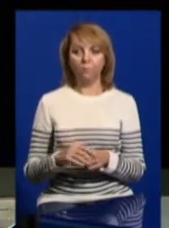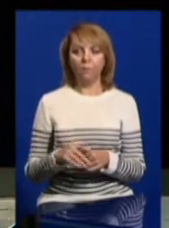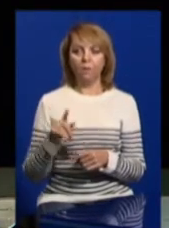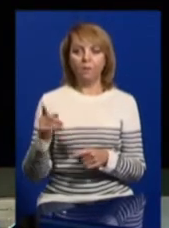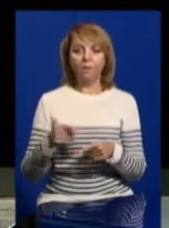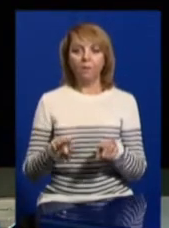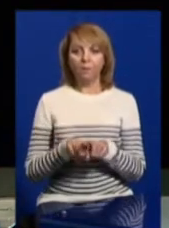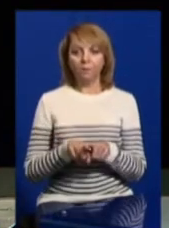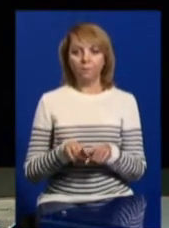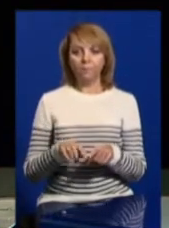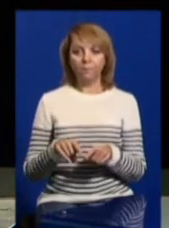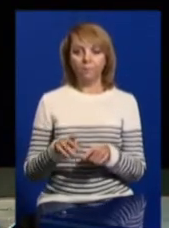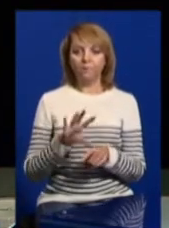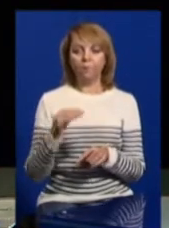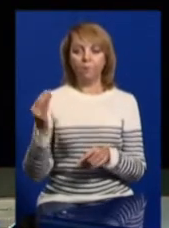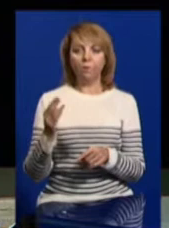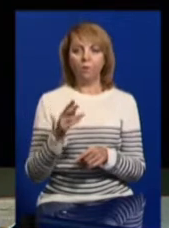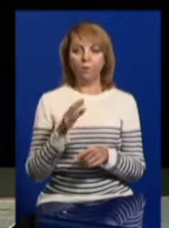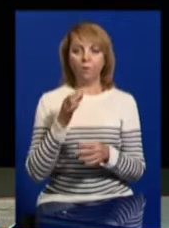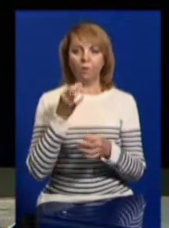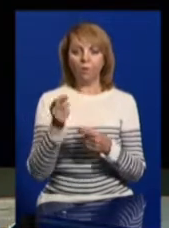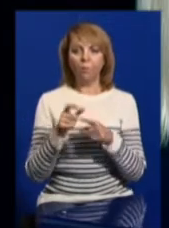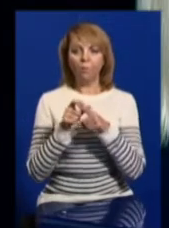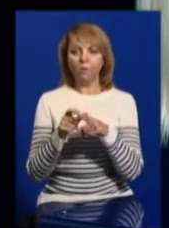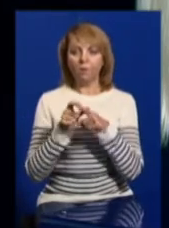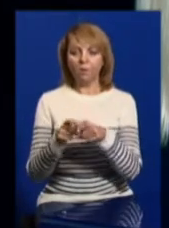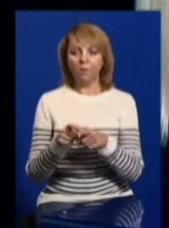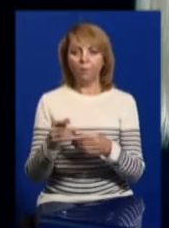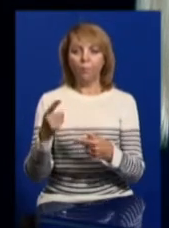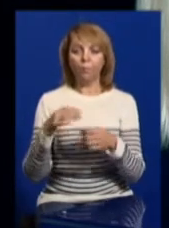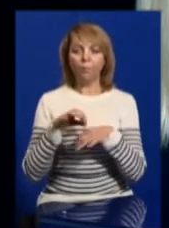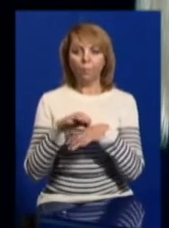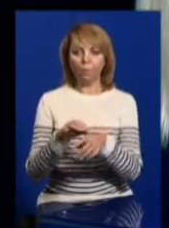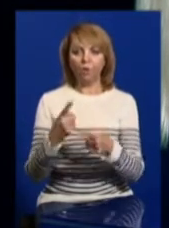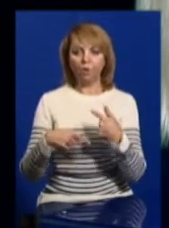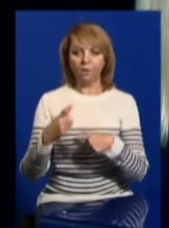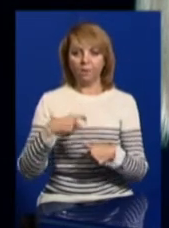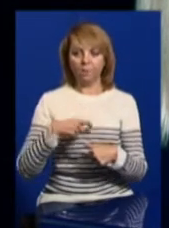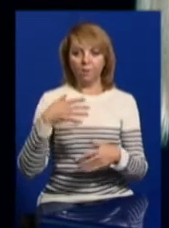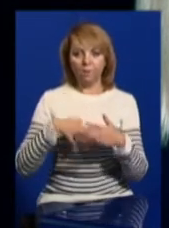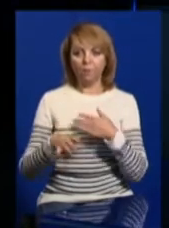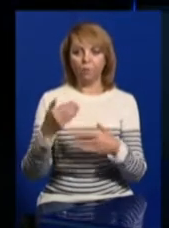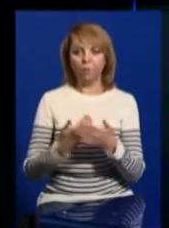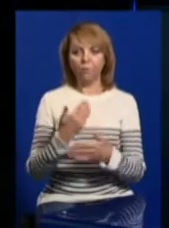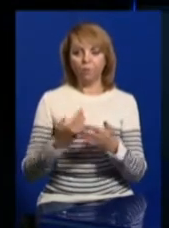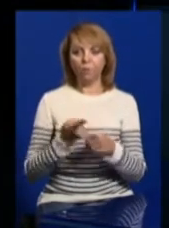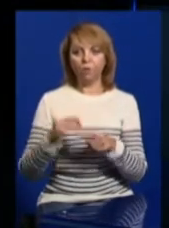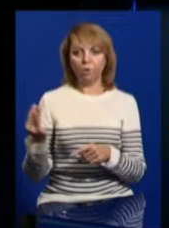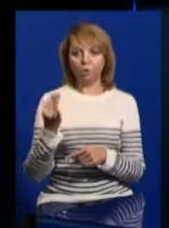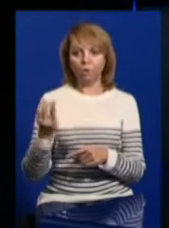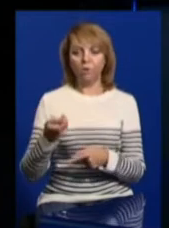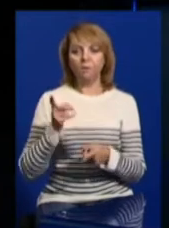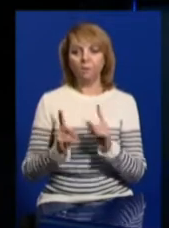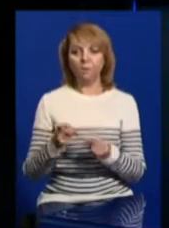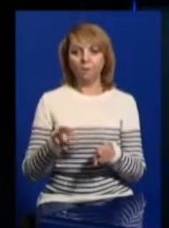на такі всі його коментарі, вона пропускає через себе знову і знову цю історію. Ну, і,